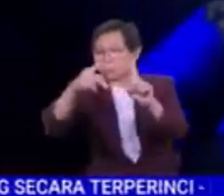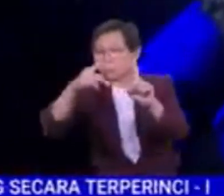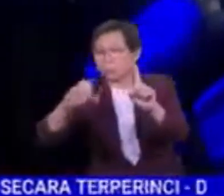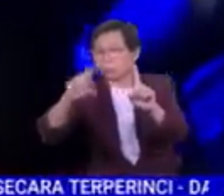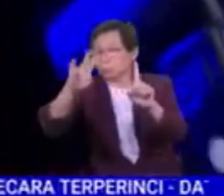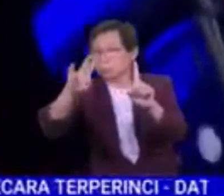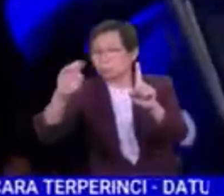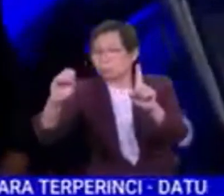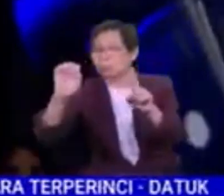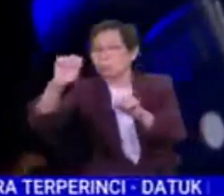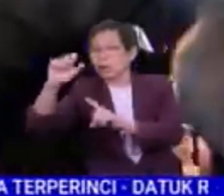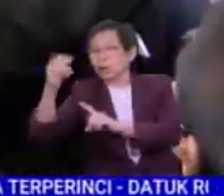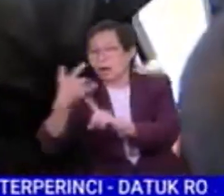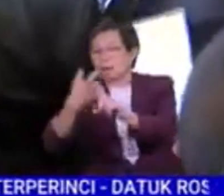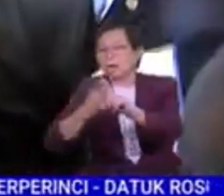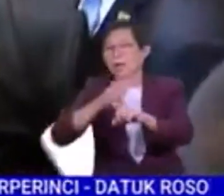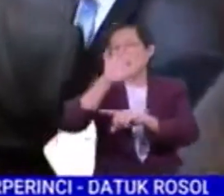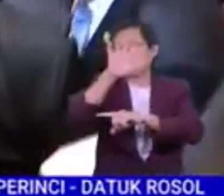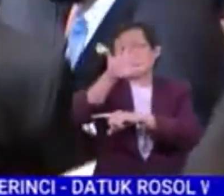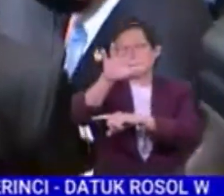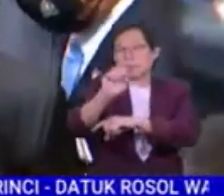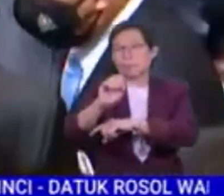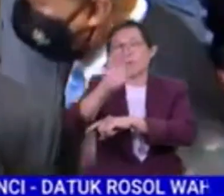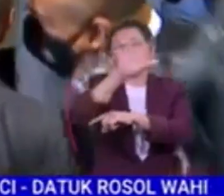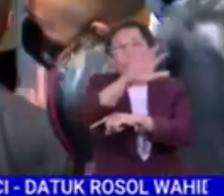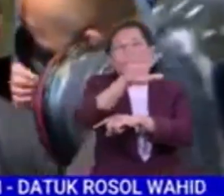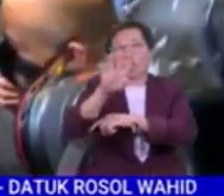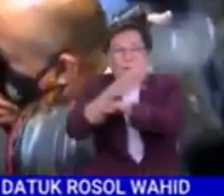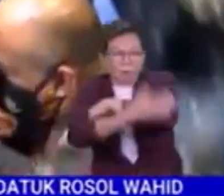1770 Serikat dari 54